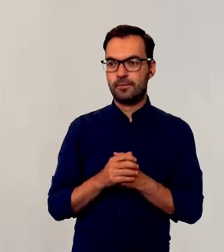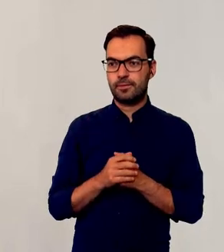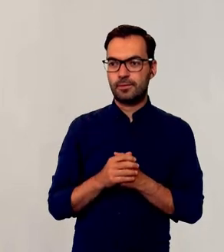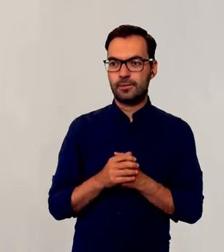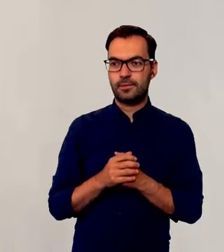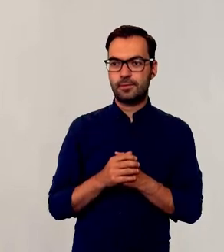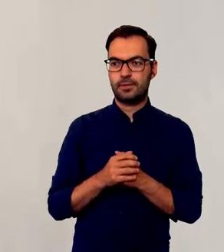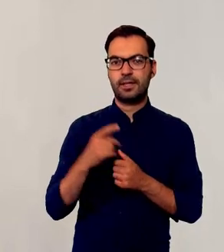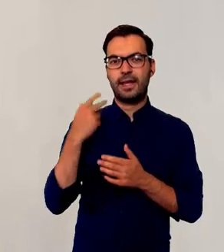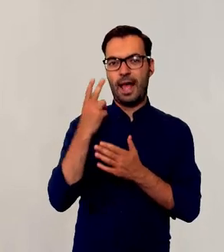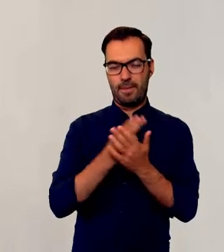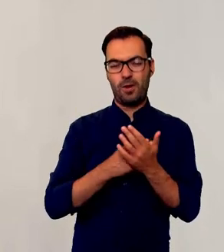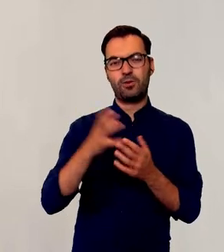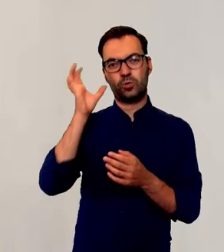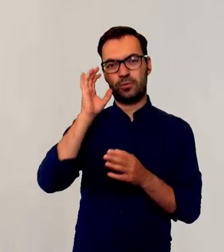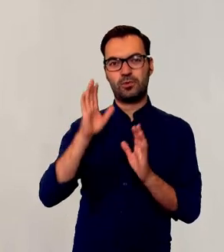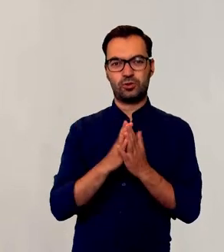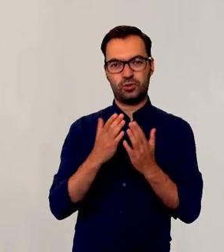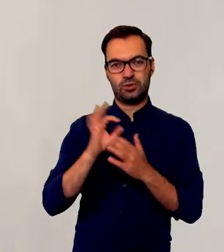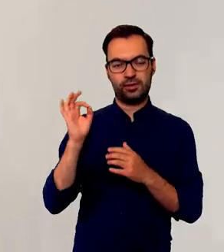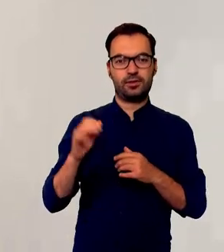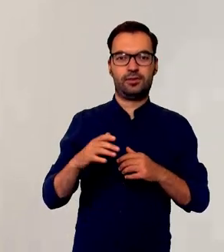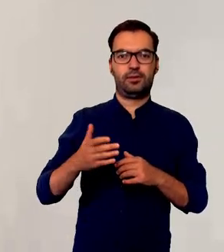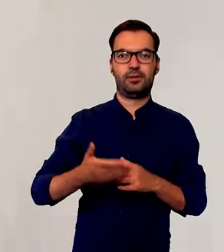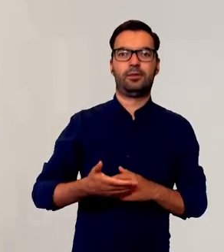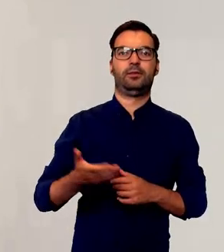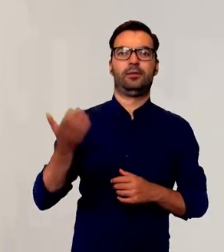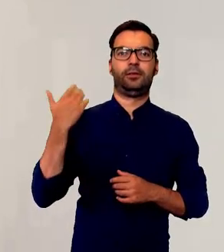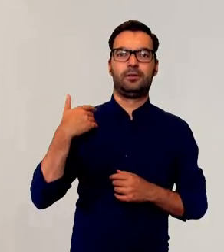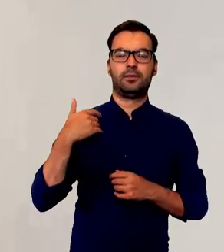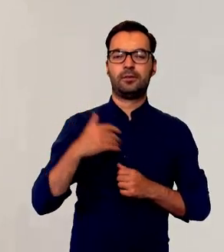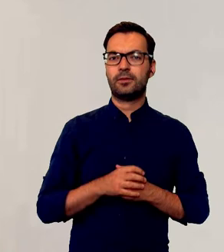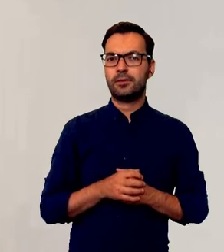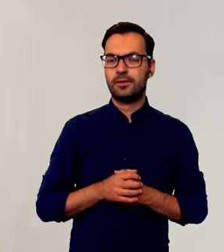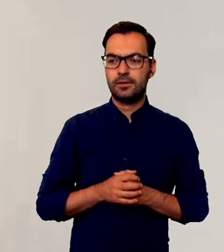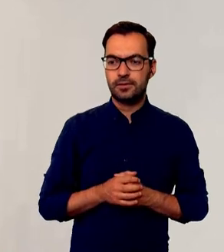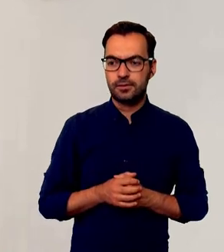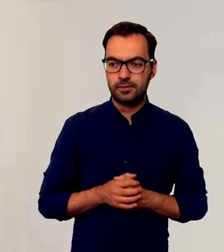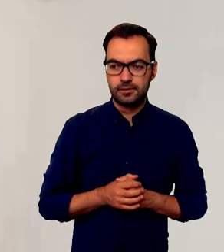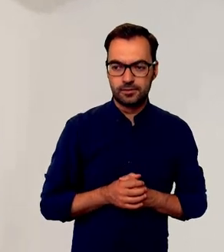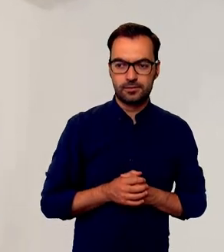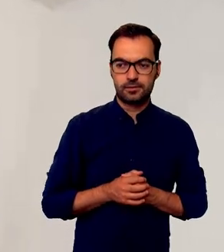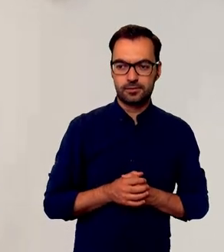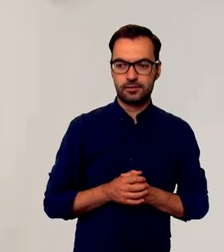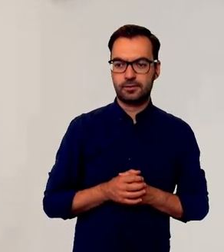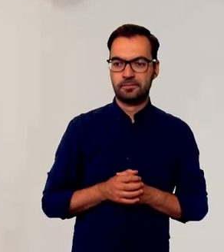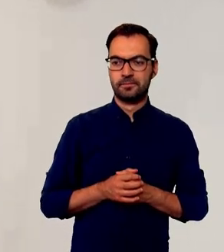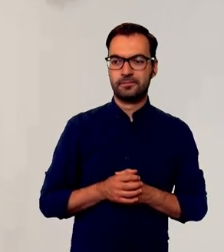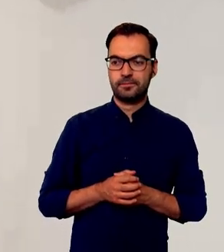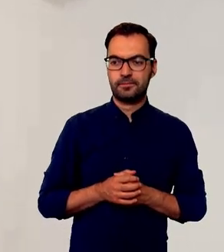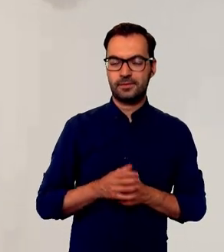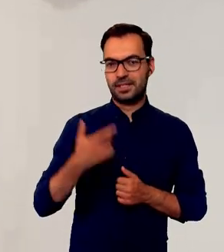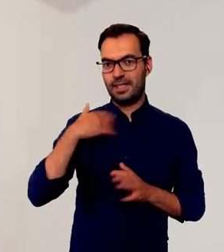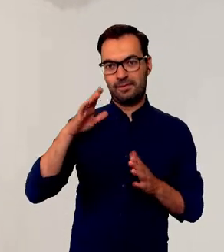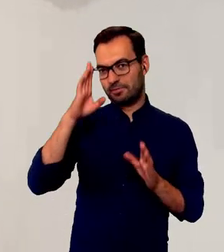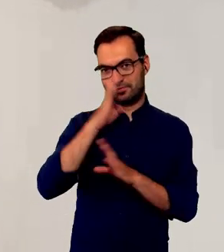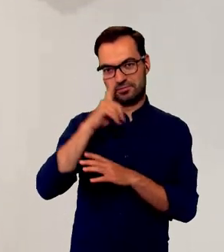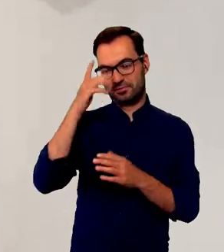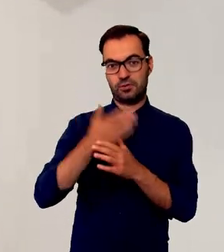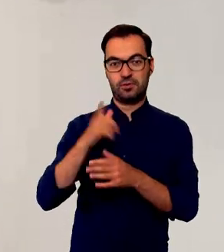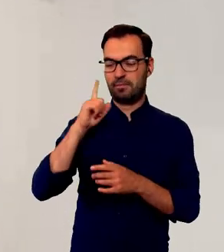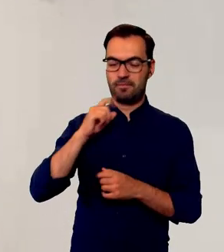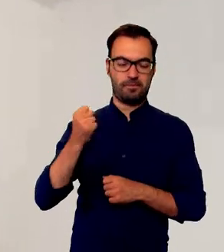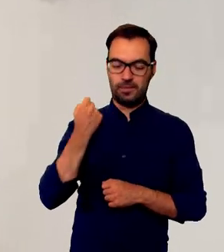biegną audiobooki. Dawno, nie myśląc w ogóle o tym, że go poznam, to jest w ogóle